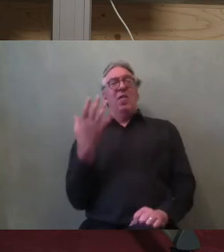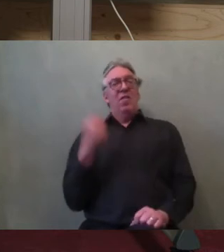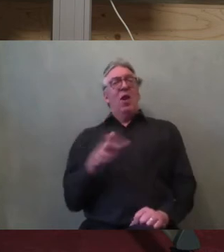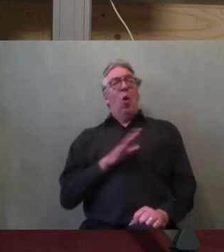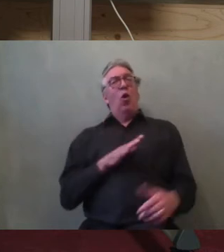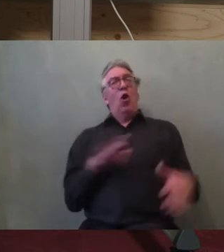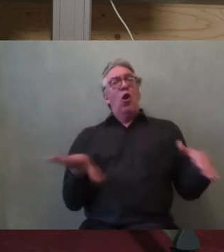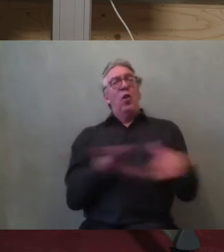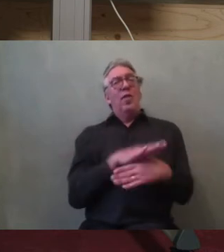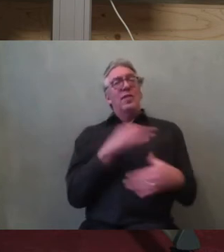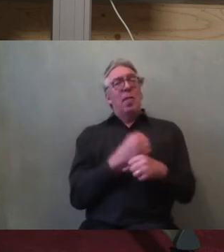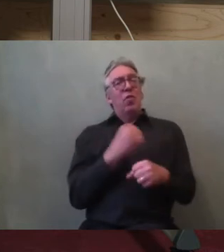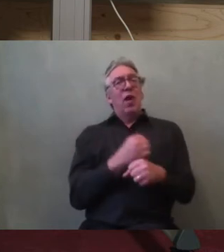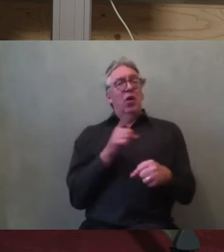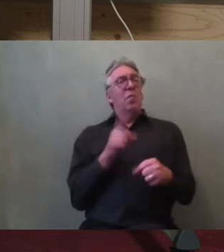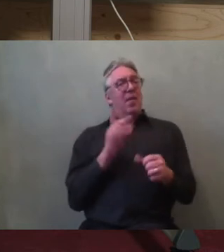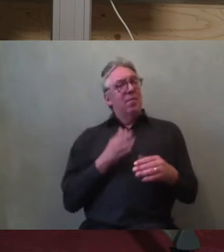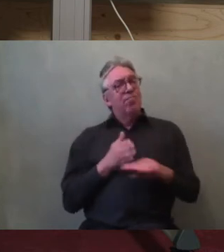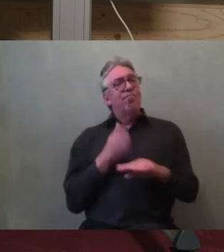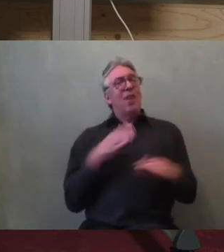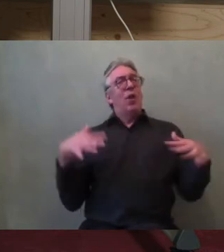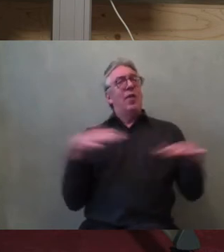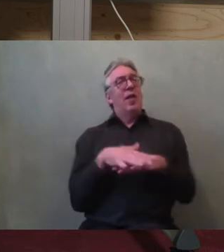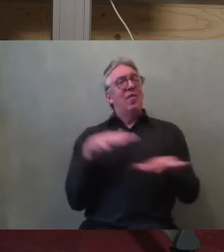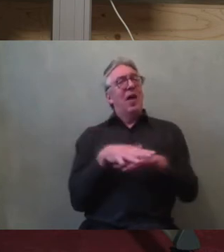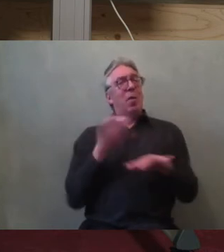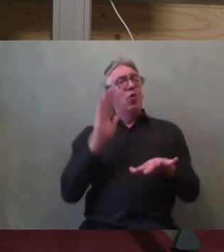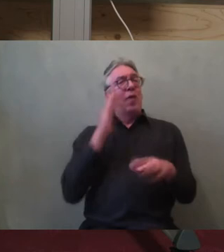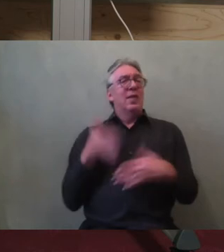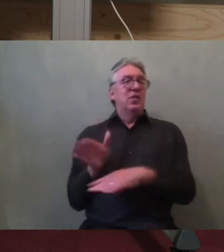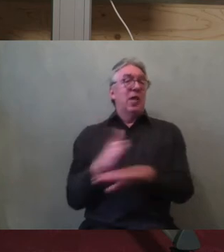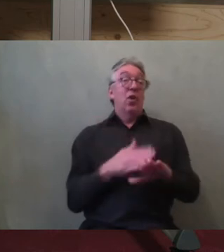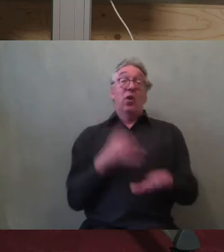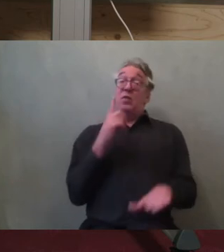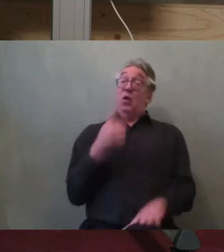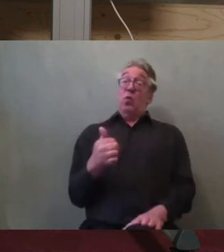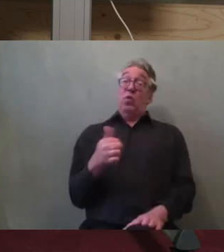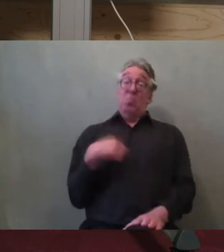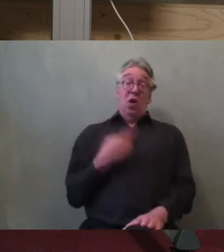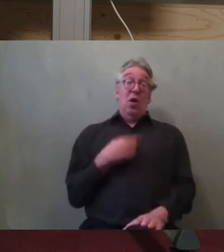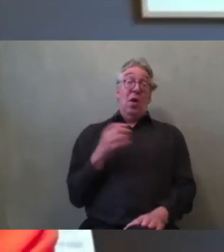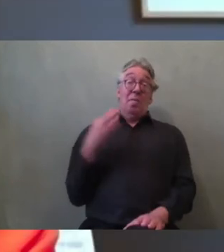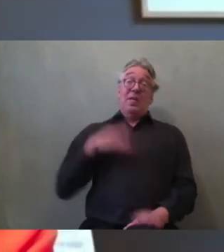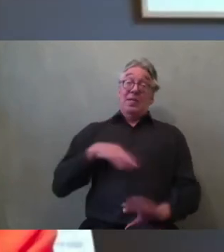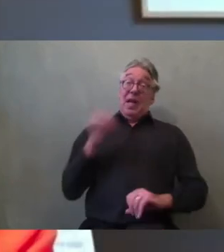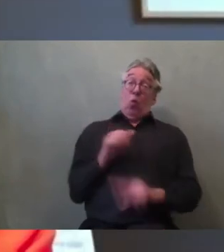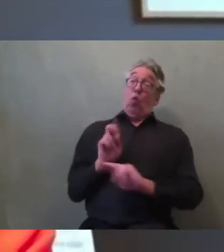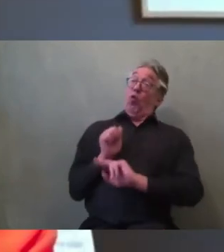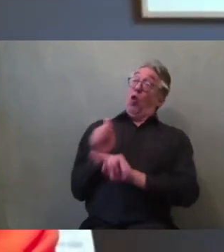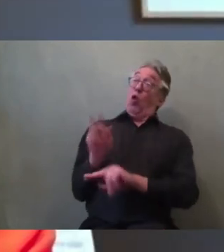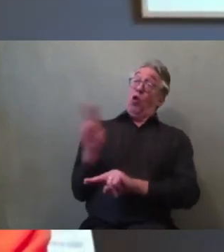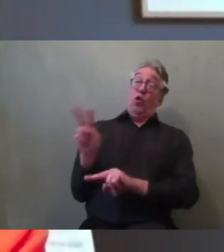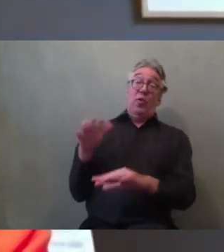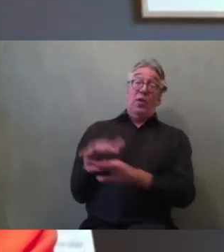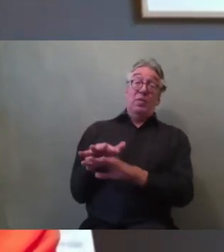kennisdeling kan plaatsvinden. En ik denk dat dat heel goed is en we zullen dat ook heel graag volgen en daarbij ook in gesprek weer gaan